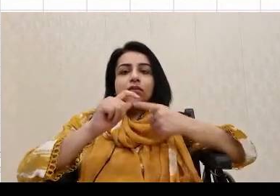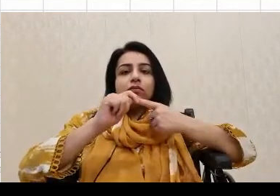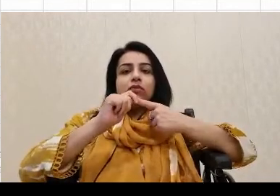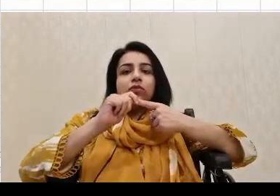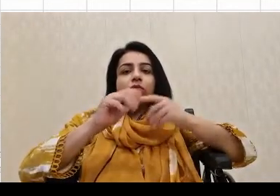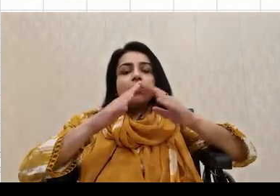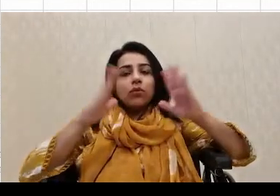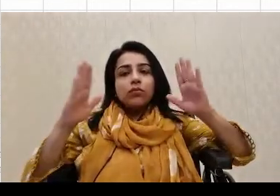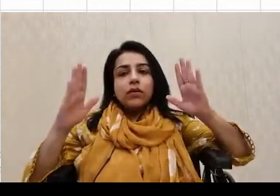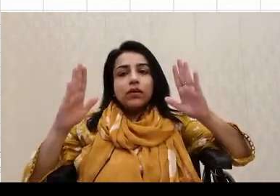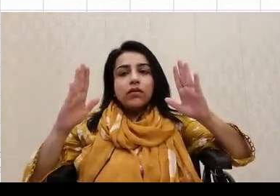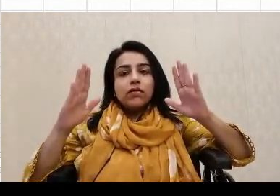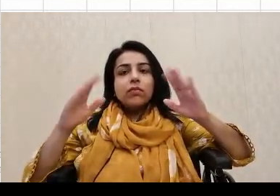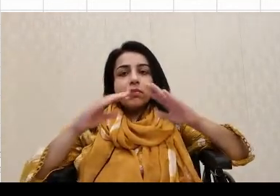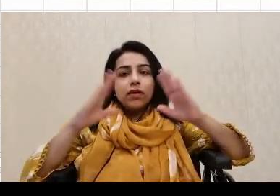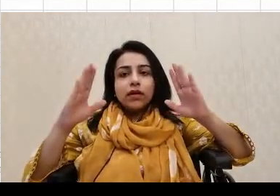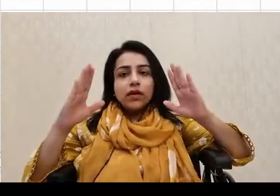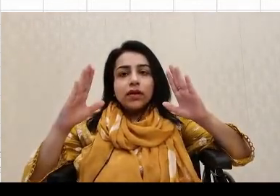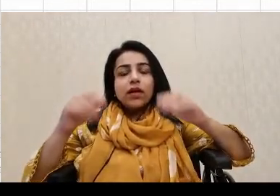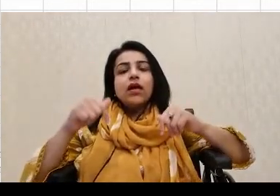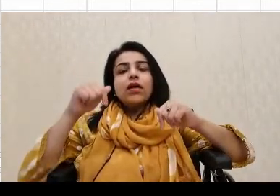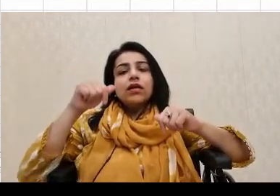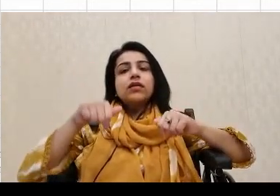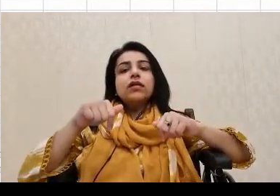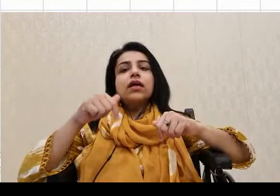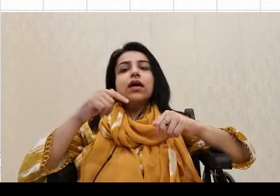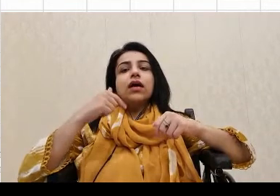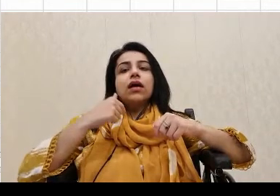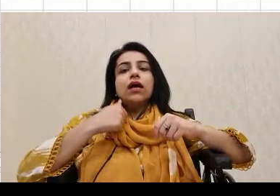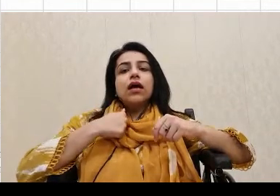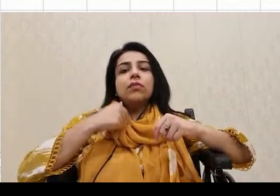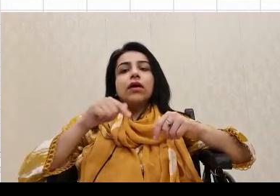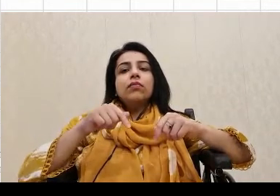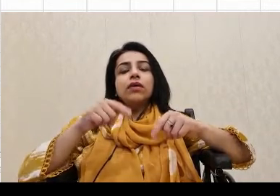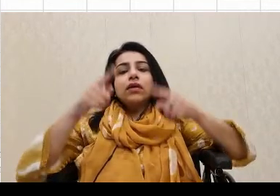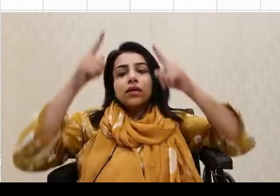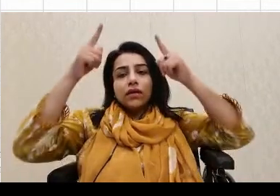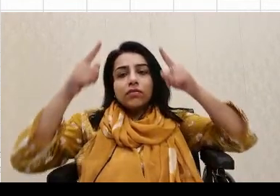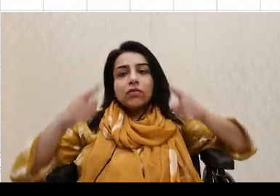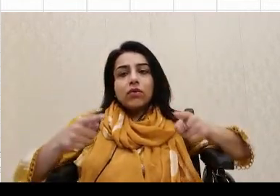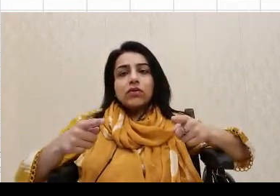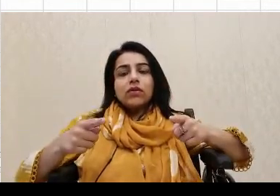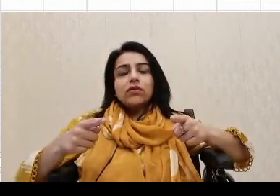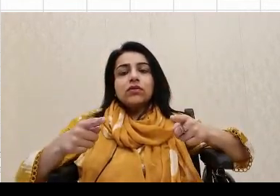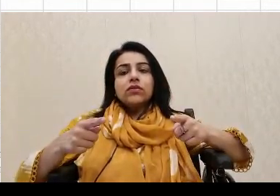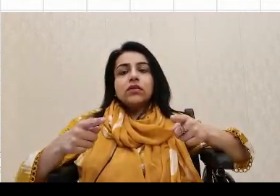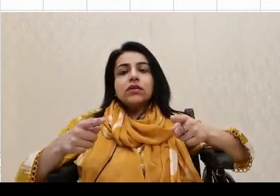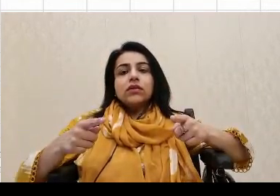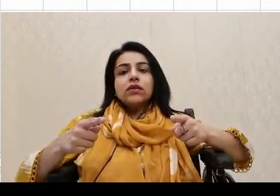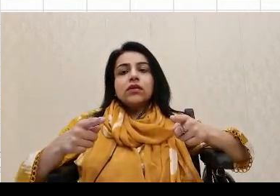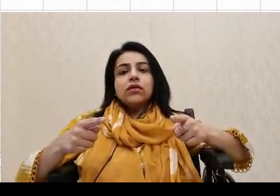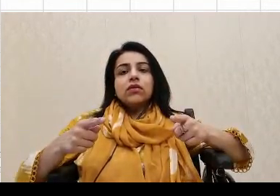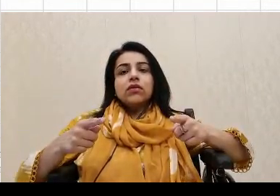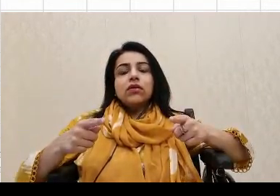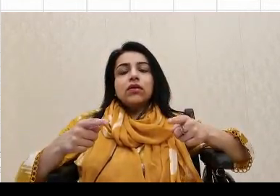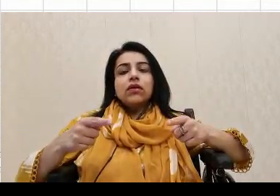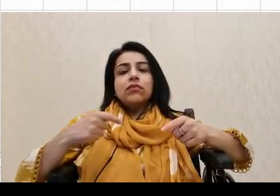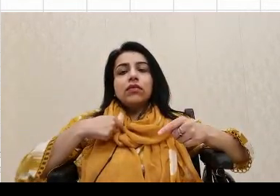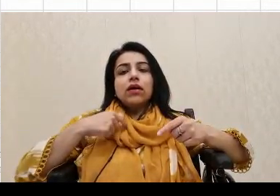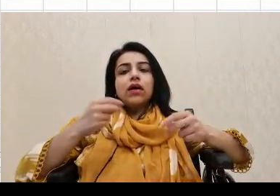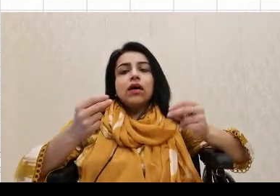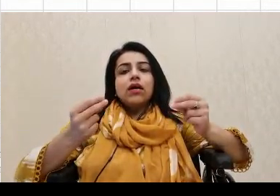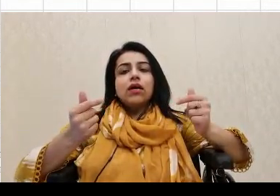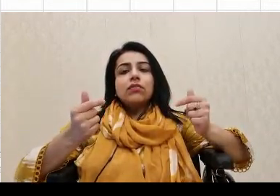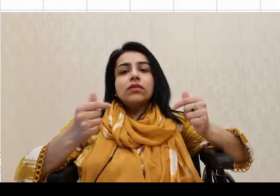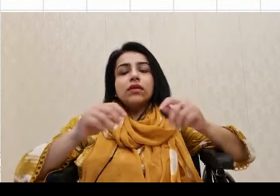हमने जो है जो देखा कि हमारी भी ज़रूरियात जो हैं वो बढ़ती जा रही हैं रोज़-ब-रोज़। तो उस हवाले से हमारा जो डाटा है